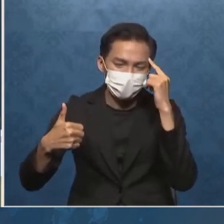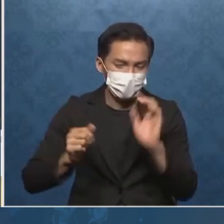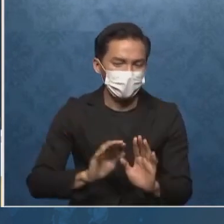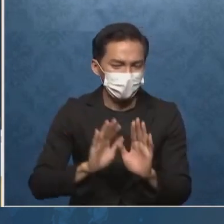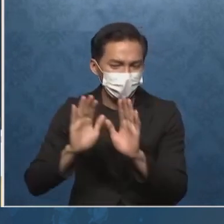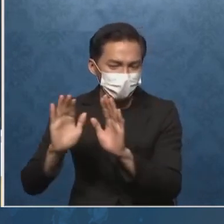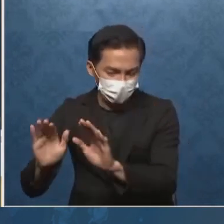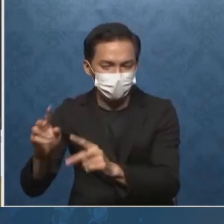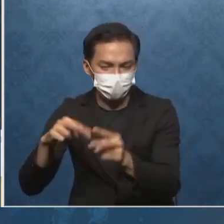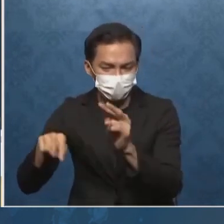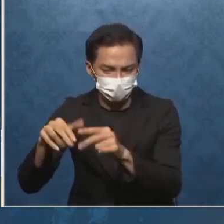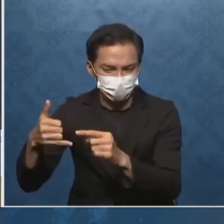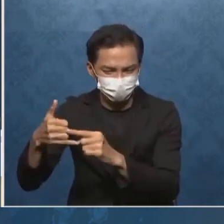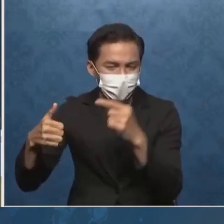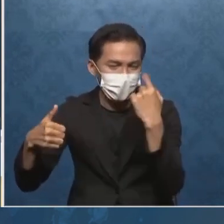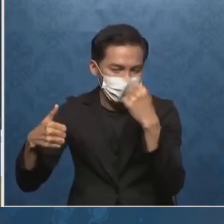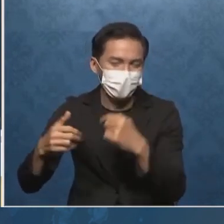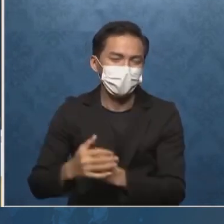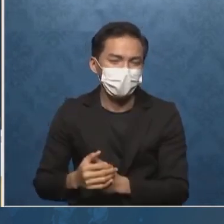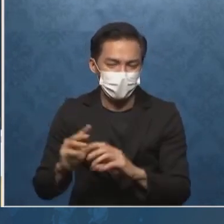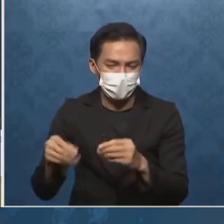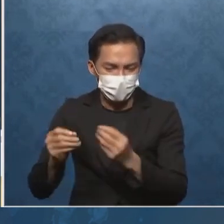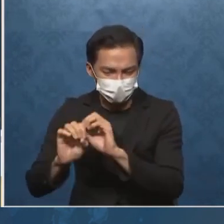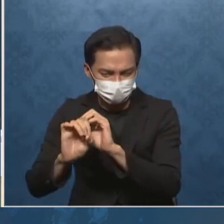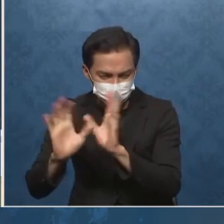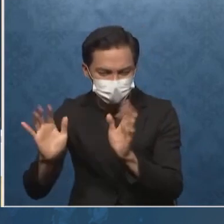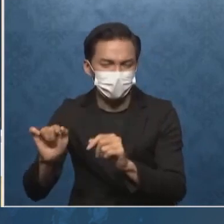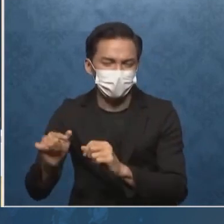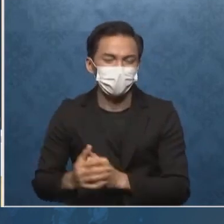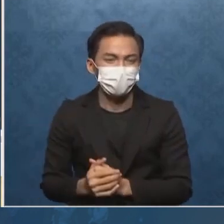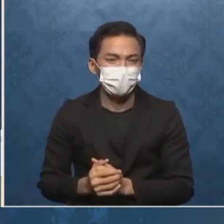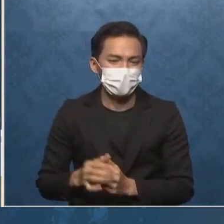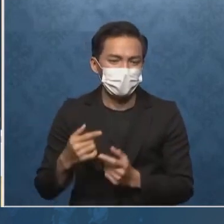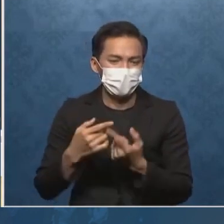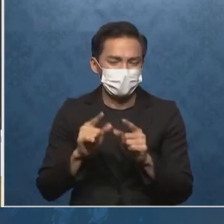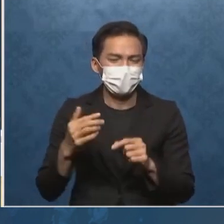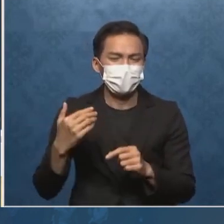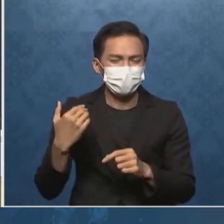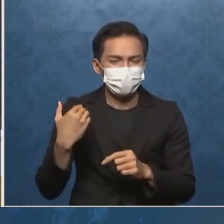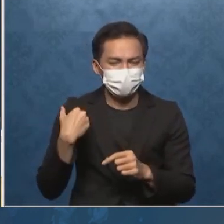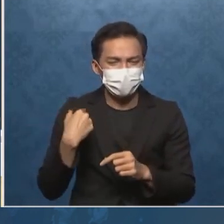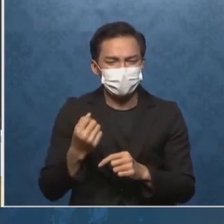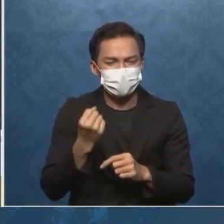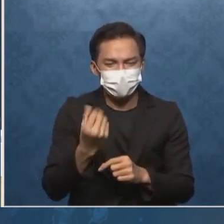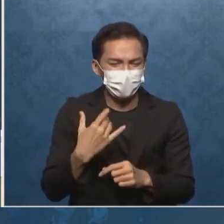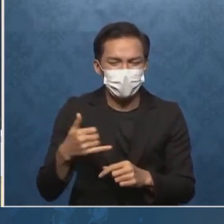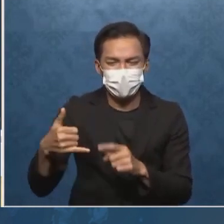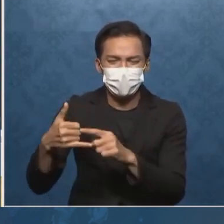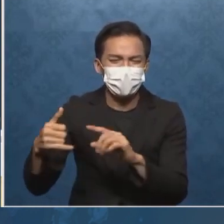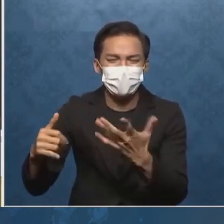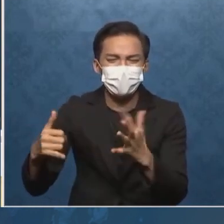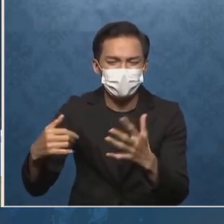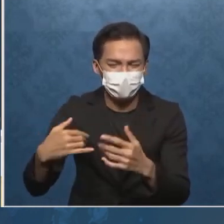ช่วยไปตรวจสอบด้วยนะครับเพื่อให้เกิดความโปร่งใสนะครับแต่ก็มีการยืนยันแล้วหล่ะครับว่าไม่ถ้าอย่างนี้แต่สิ่งที่สุดก็ยัง